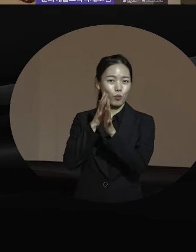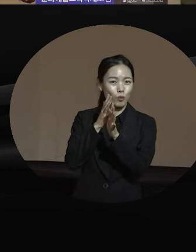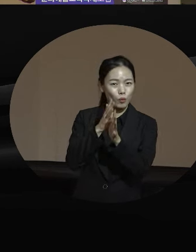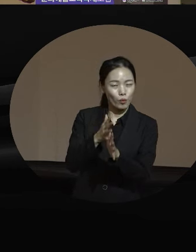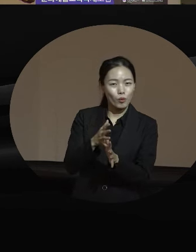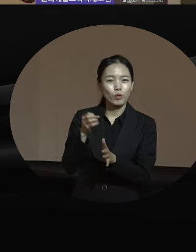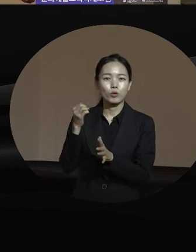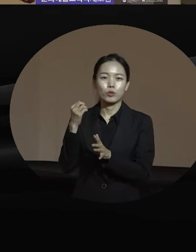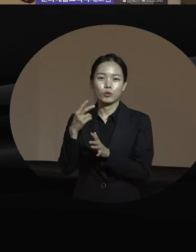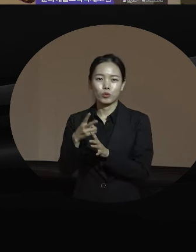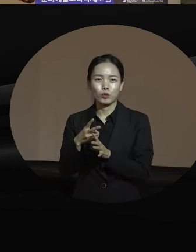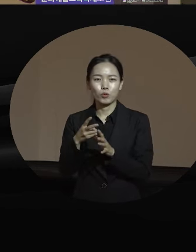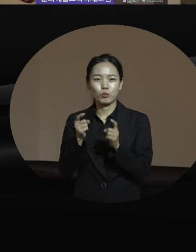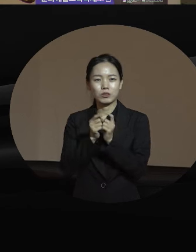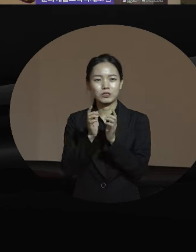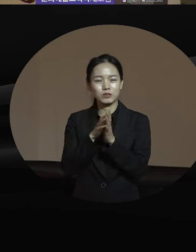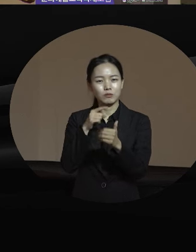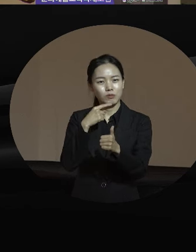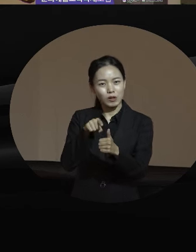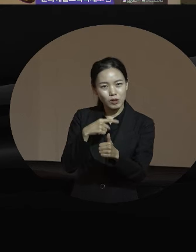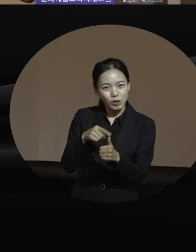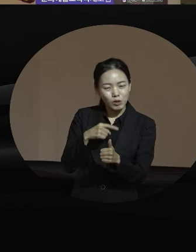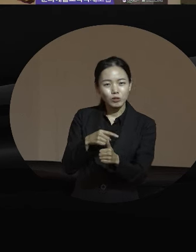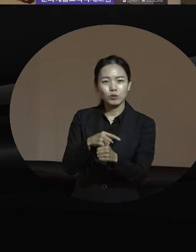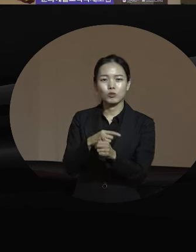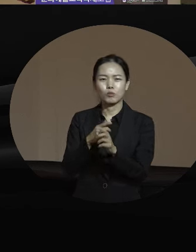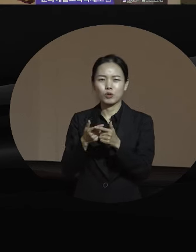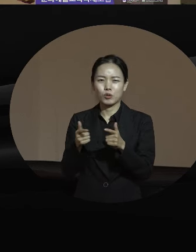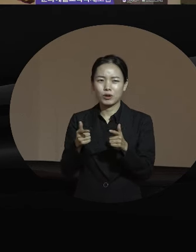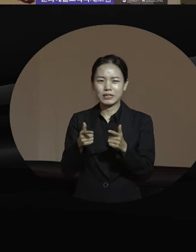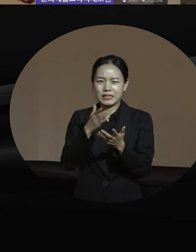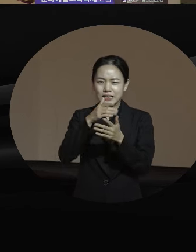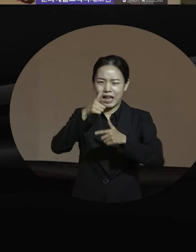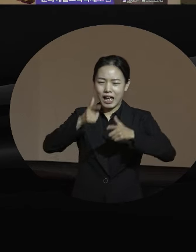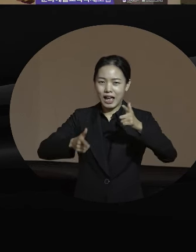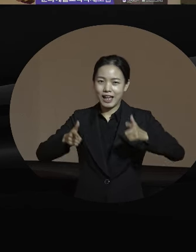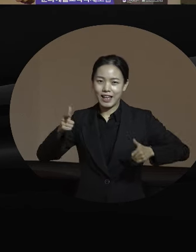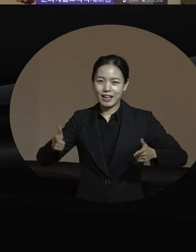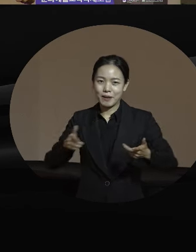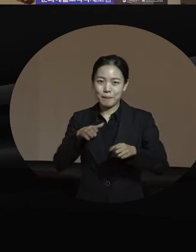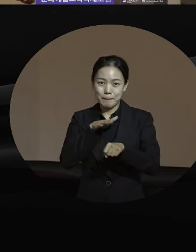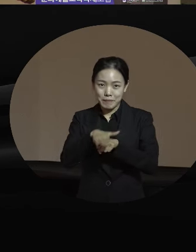지원 방식을 통해서 이용자 중심으로 접근성을 확대하고 있습니다.